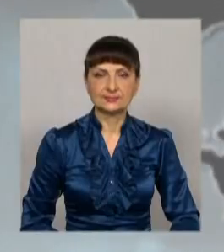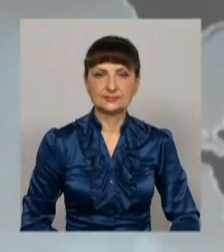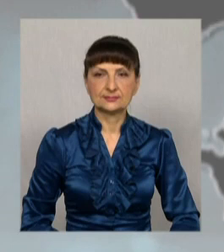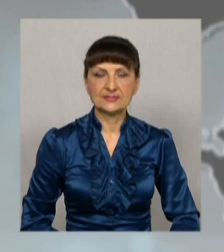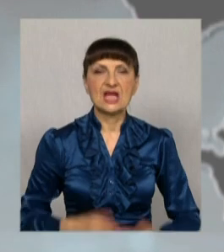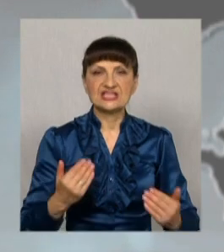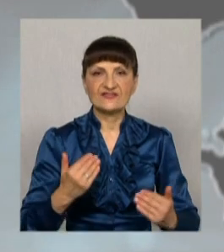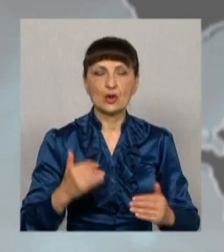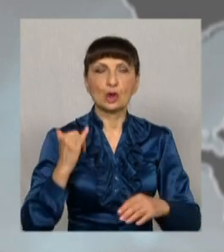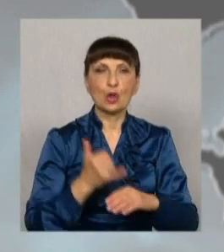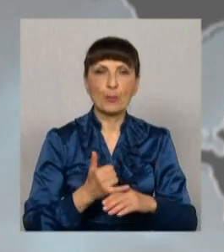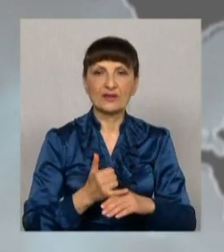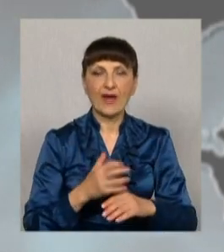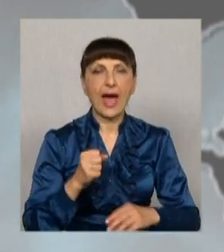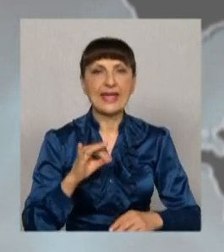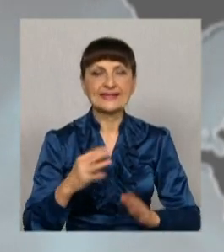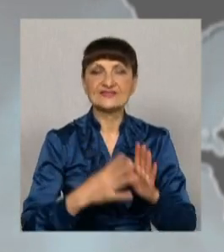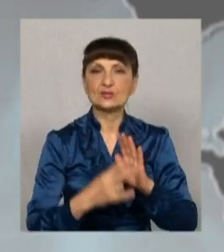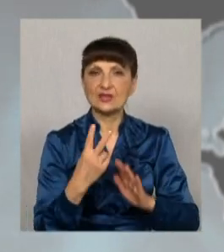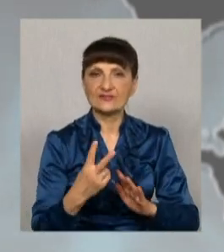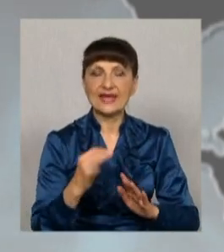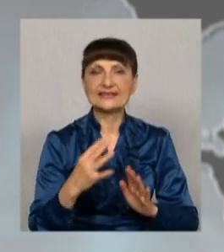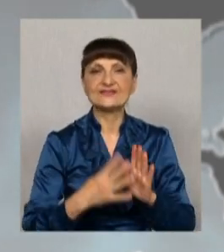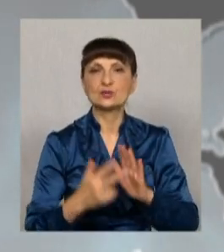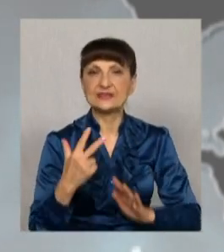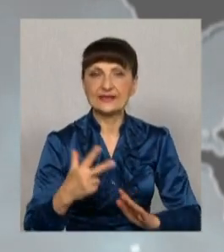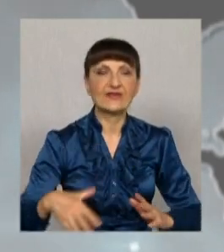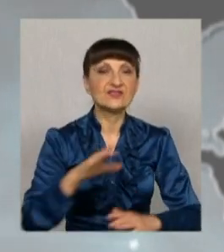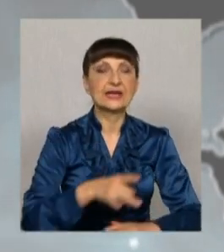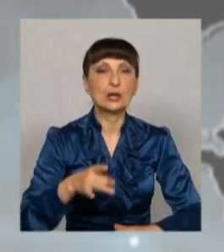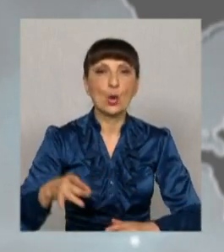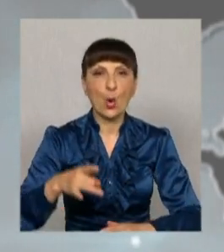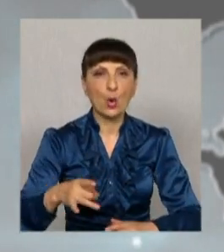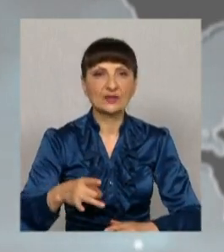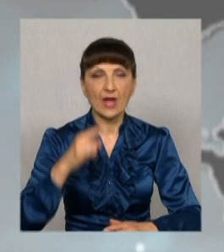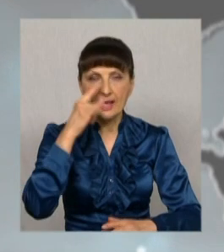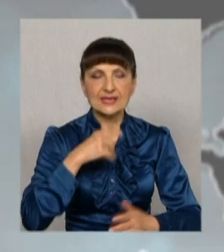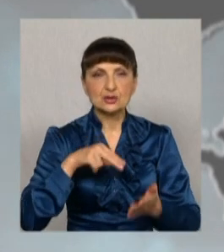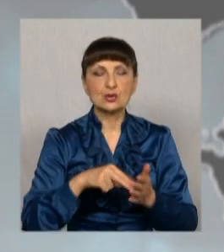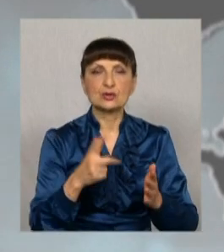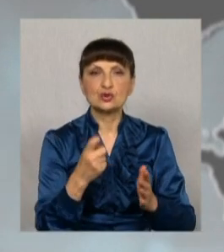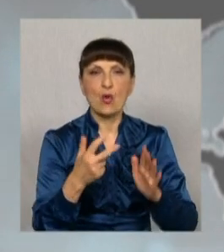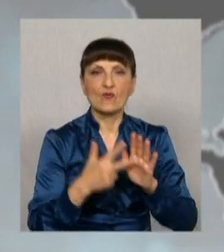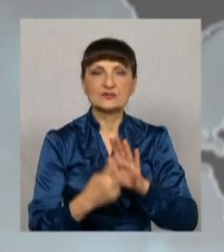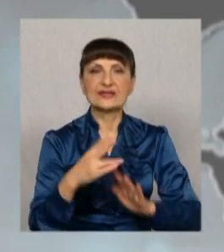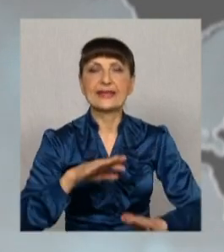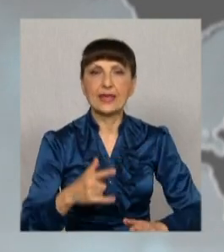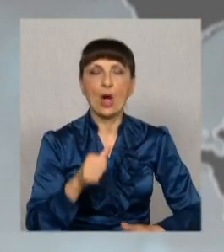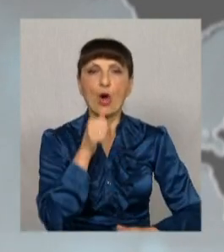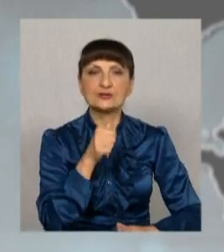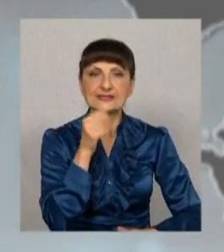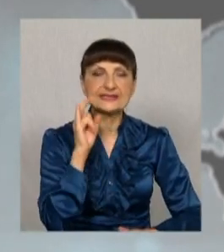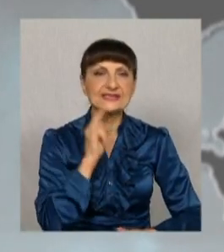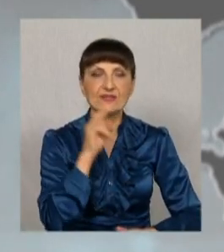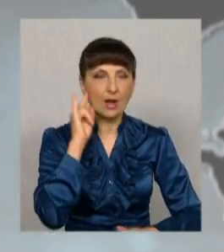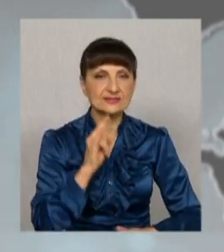На сегодня топливо марок АИ-92 и АИ-93 во всех регионах страны стоит 182 тенге. В Кустанайской и